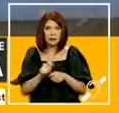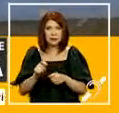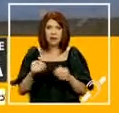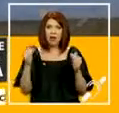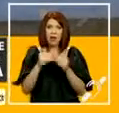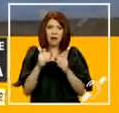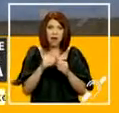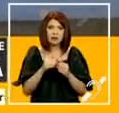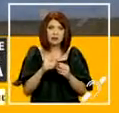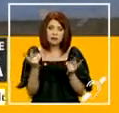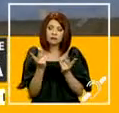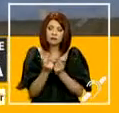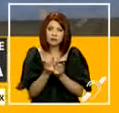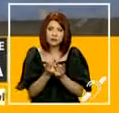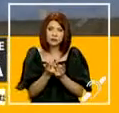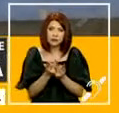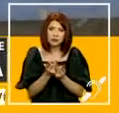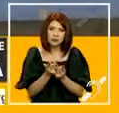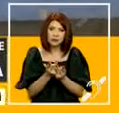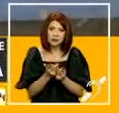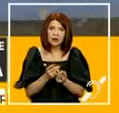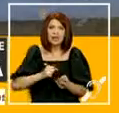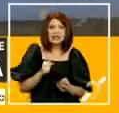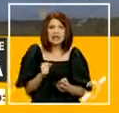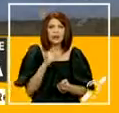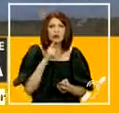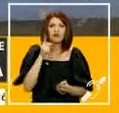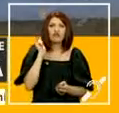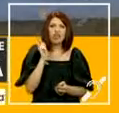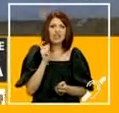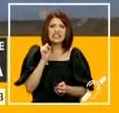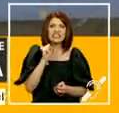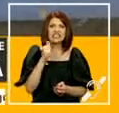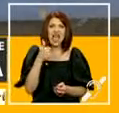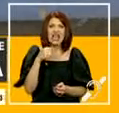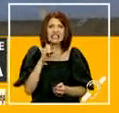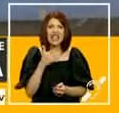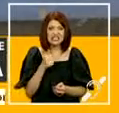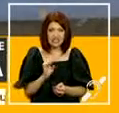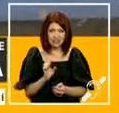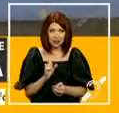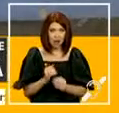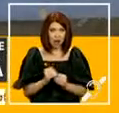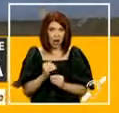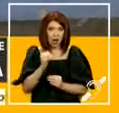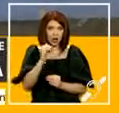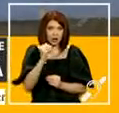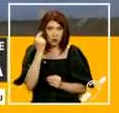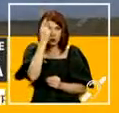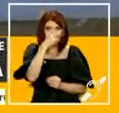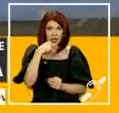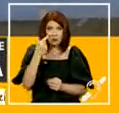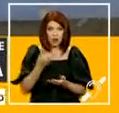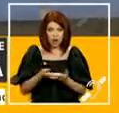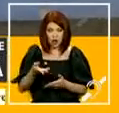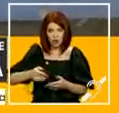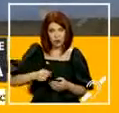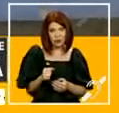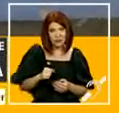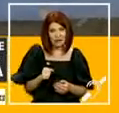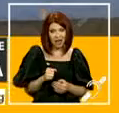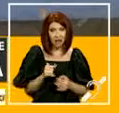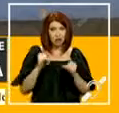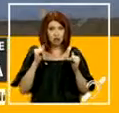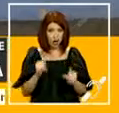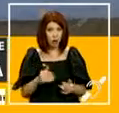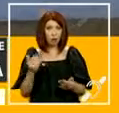stilul tradițional săsesc, fapt care în timp a dus la o creștere a imaginii satului și a brandului acestuia, iar acum